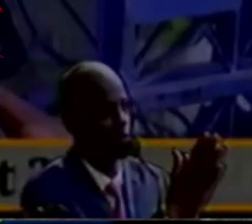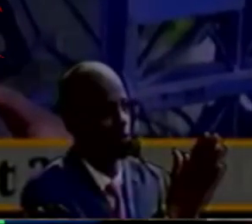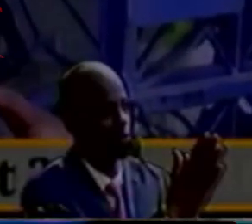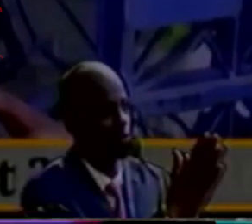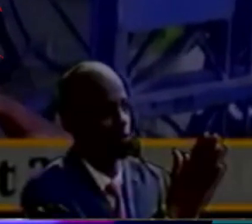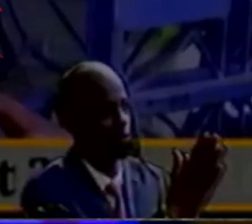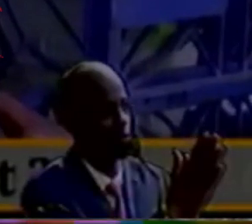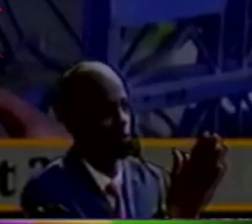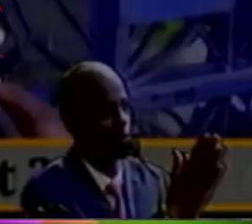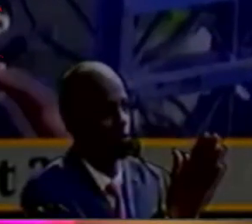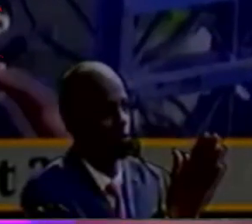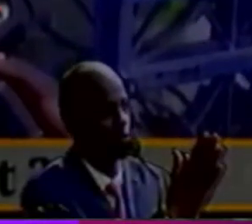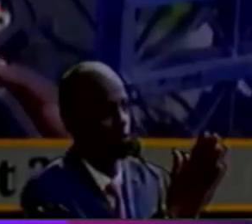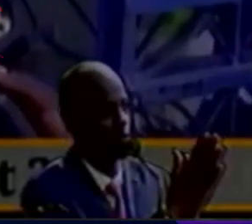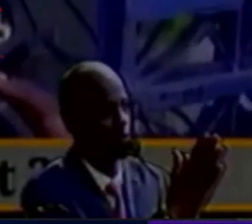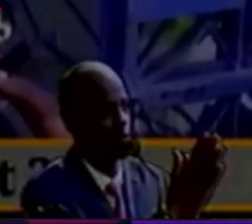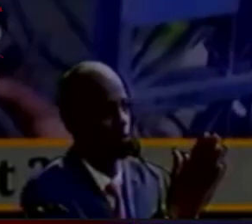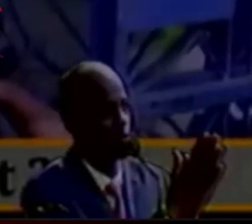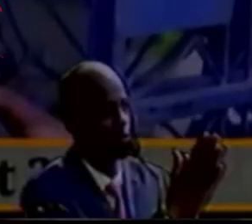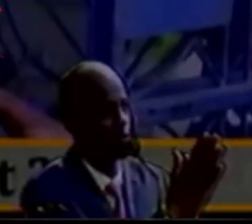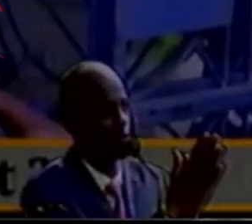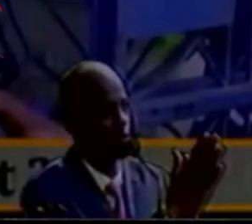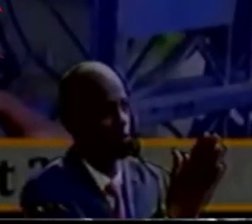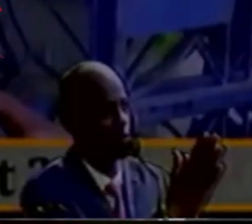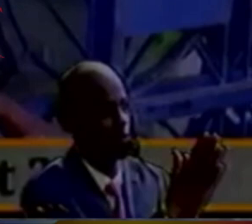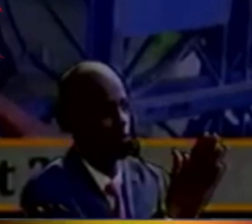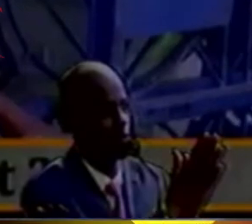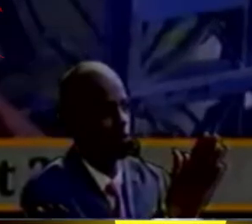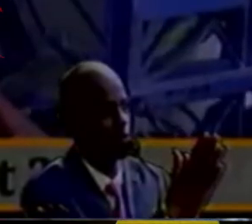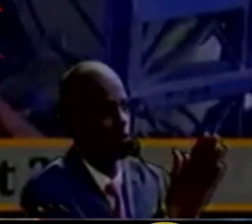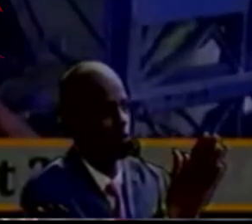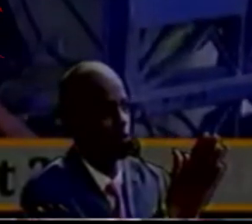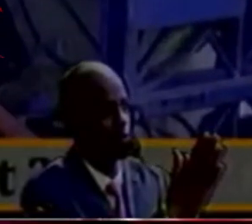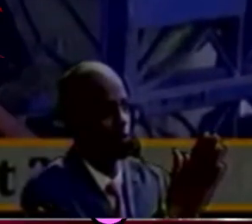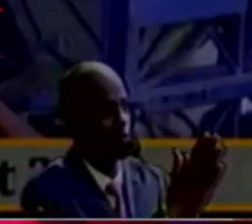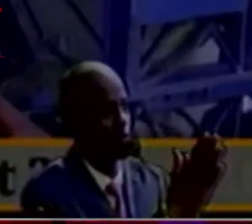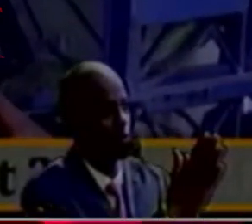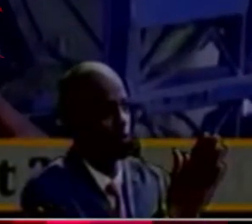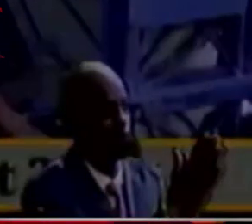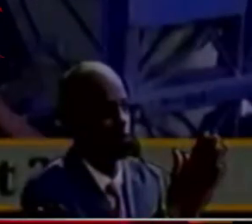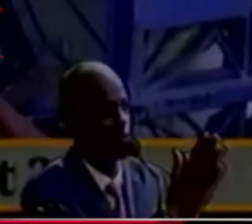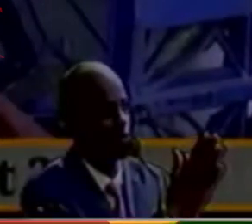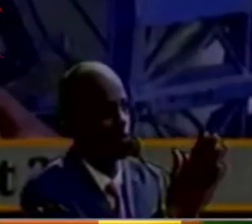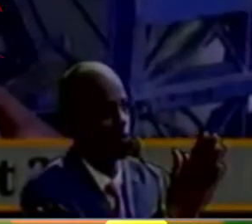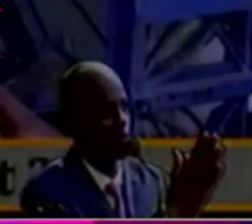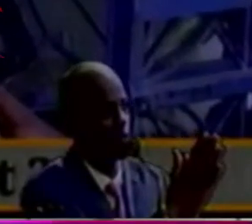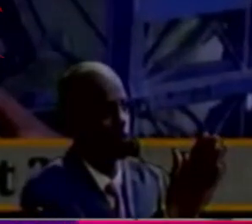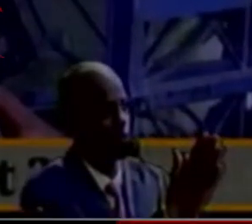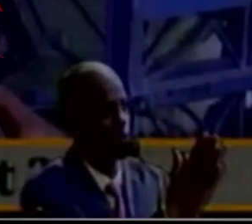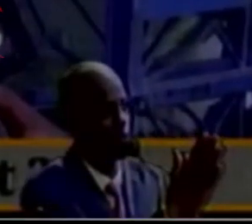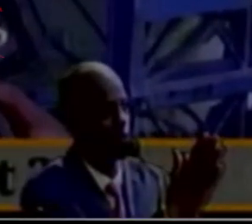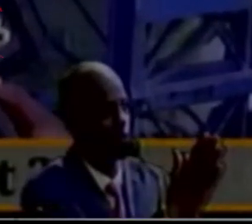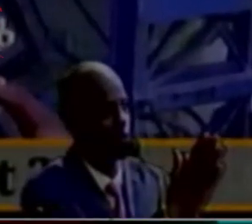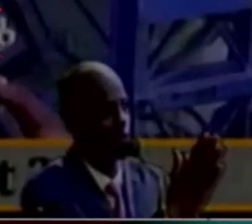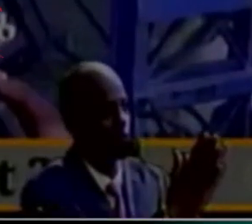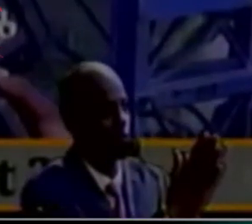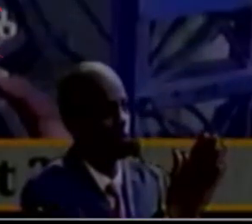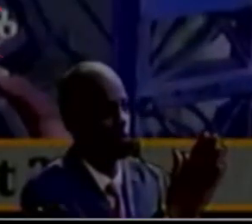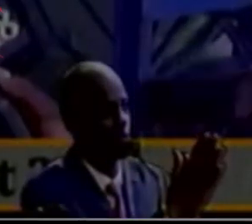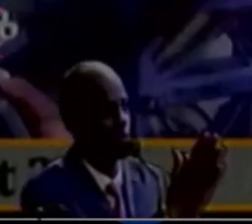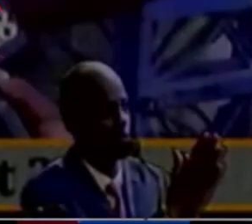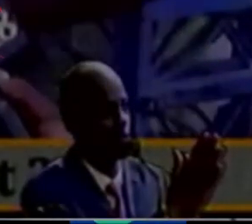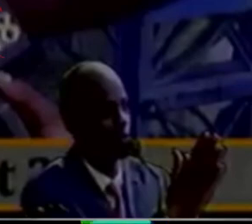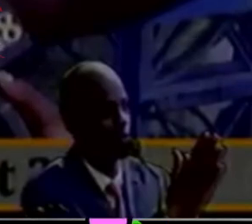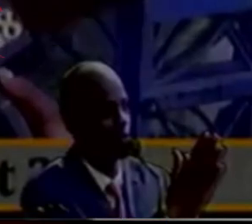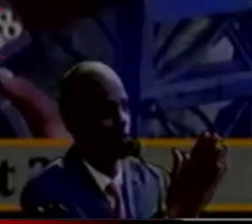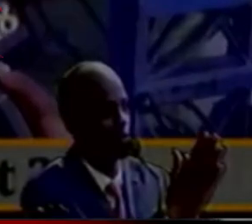qui parlent même faire la vie. Ils passent des bonnes et elles baillent manger. Moi, je ne vais pas vendre. Il y a un pile de terre. Il n'y a pas de 11 ans. Il n'y a pas de 21 années dans le